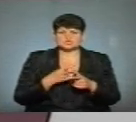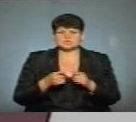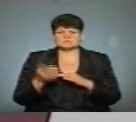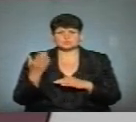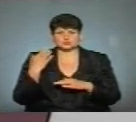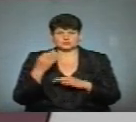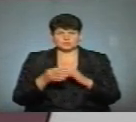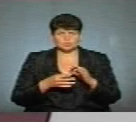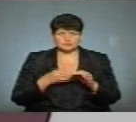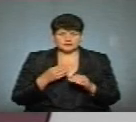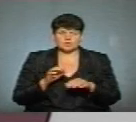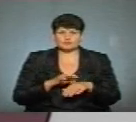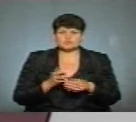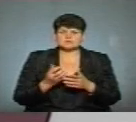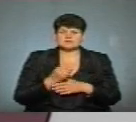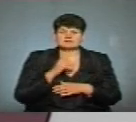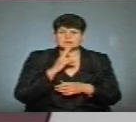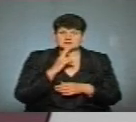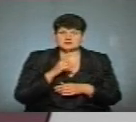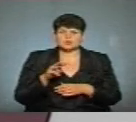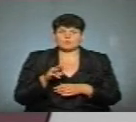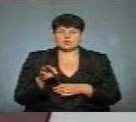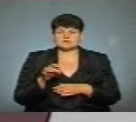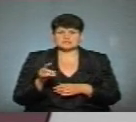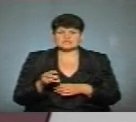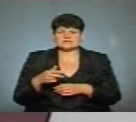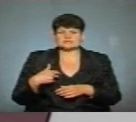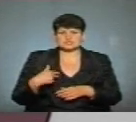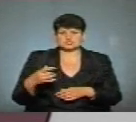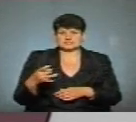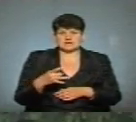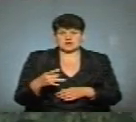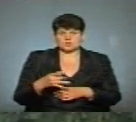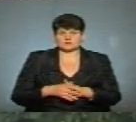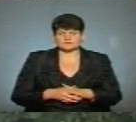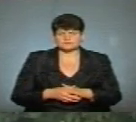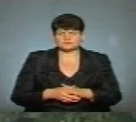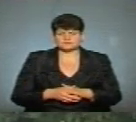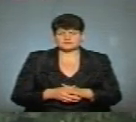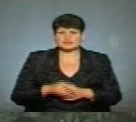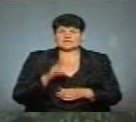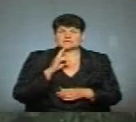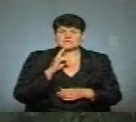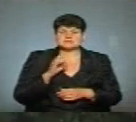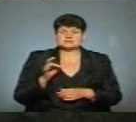доби. Хворих виявили в Кременецькому, Монастириському та Заліщицькому районах. Кременецький